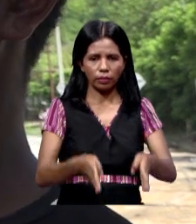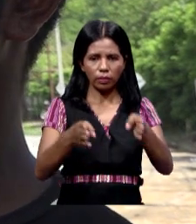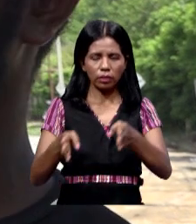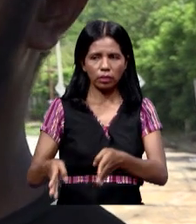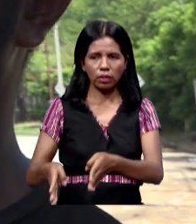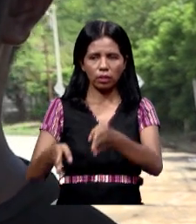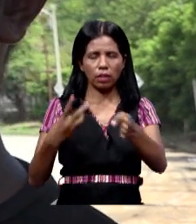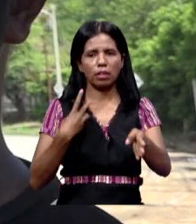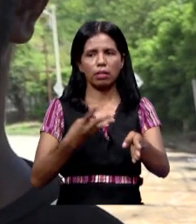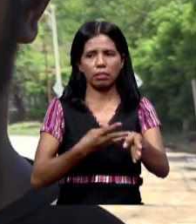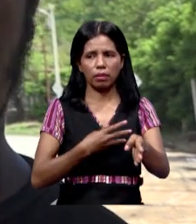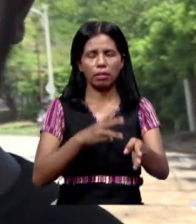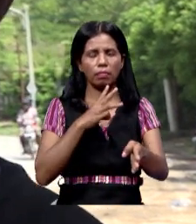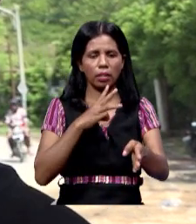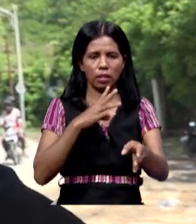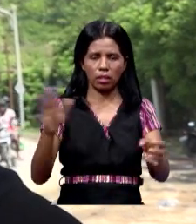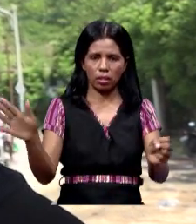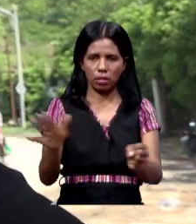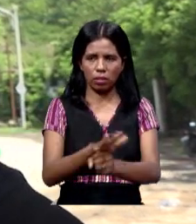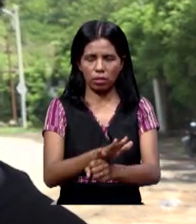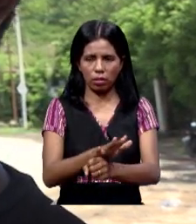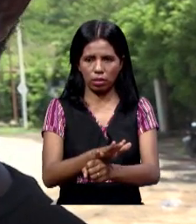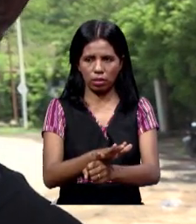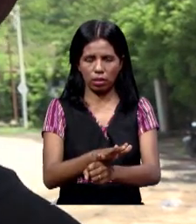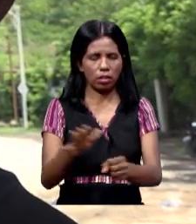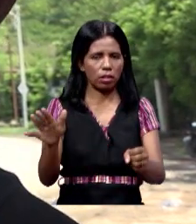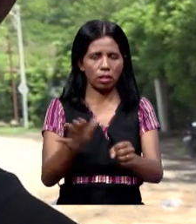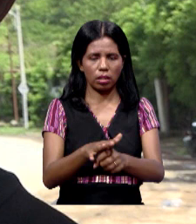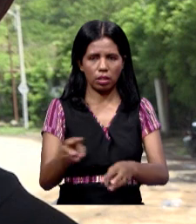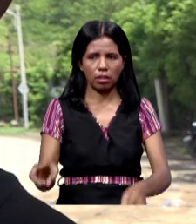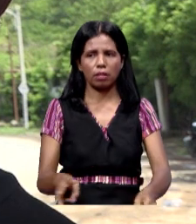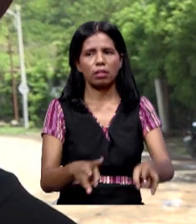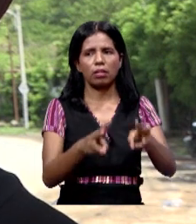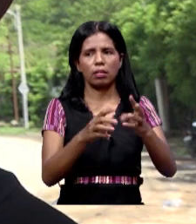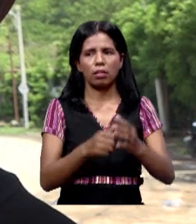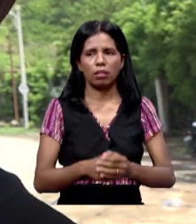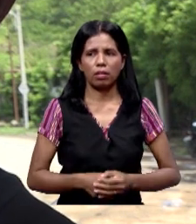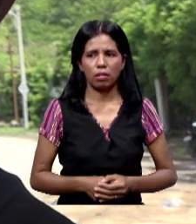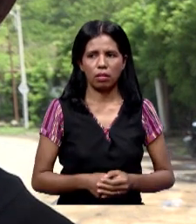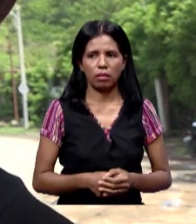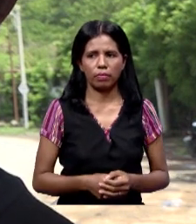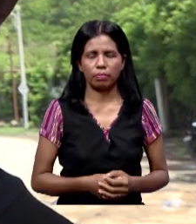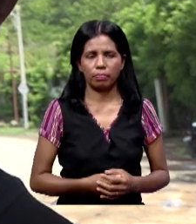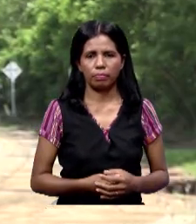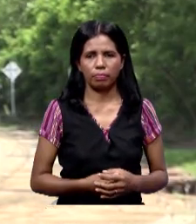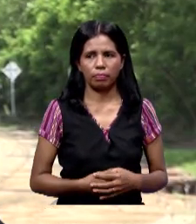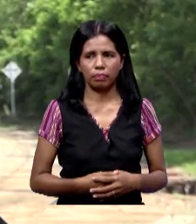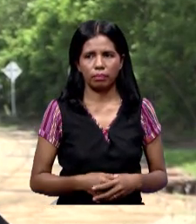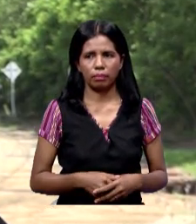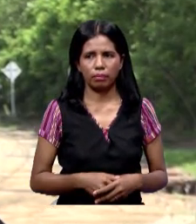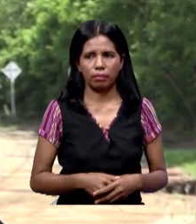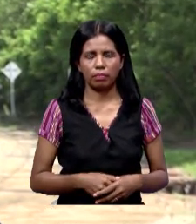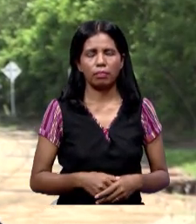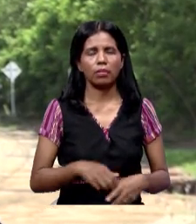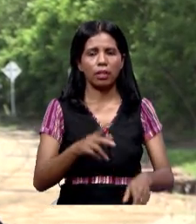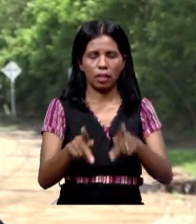bab. Mudah saya bab, mota saya bab, mudah takwal berdalan. Berdalan buat fair salah dia. Malu sini memang